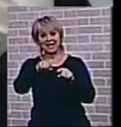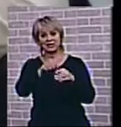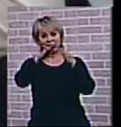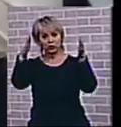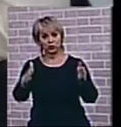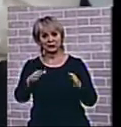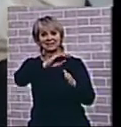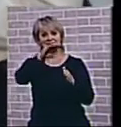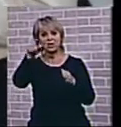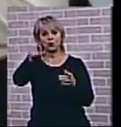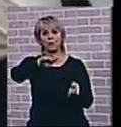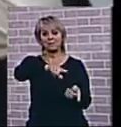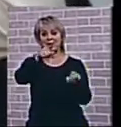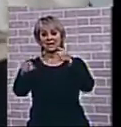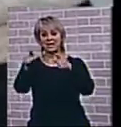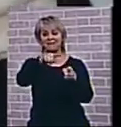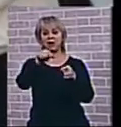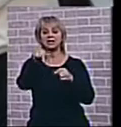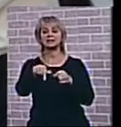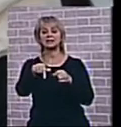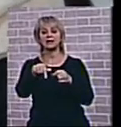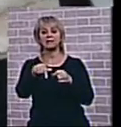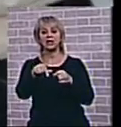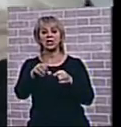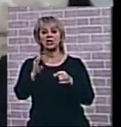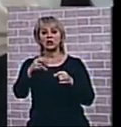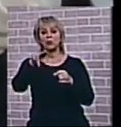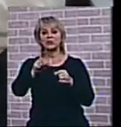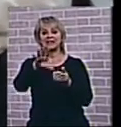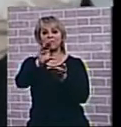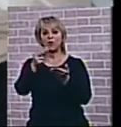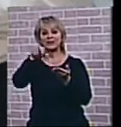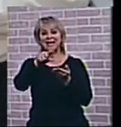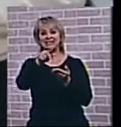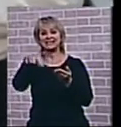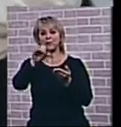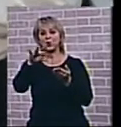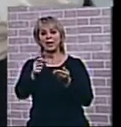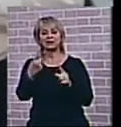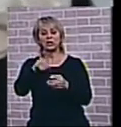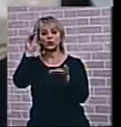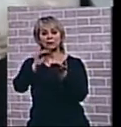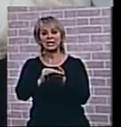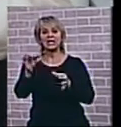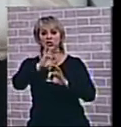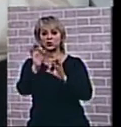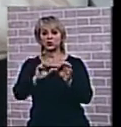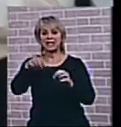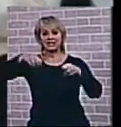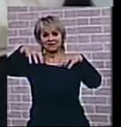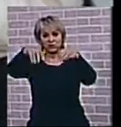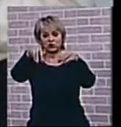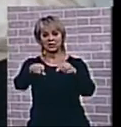резервуара. Сверху она переливается в импульсный фотобиореактор, в котором установлено искусственное